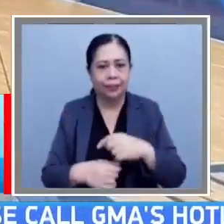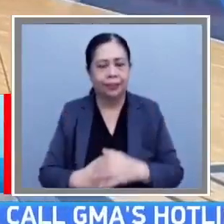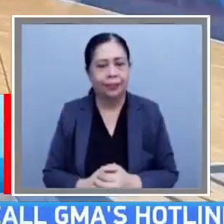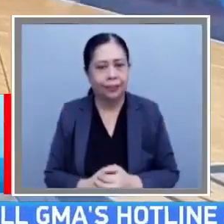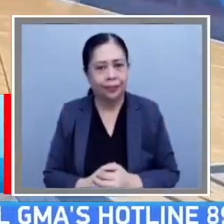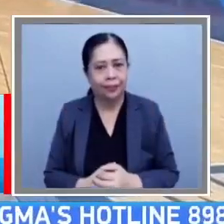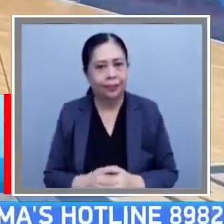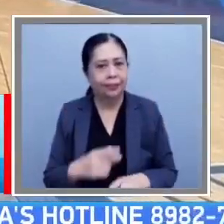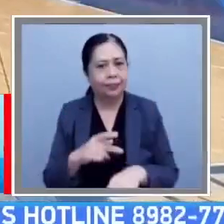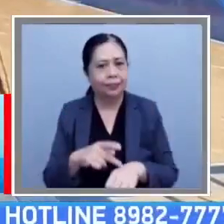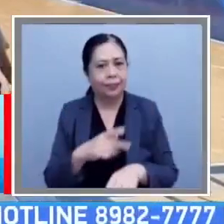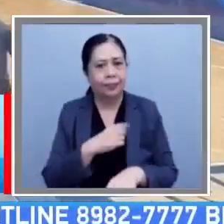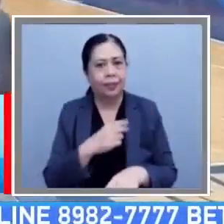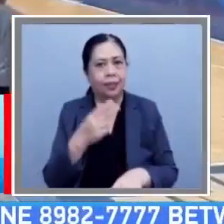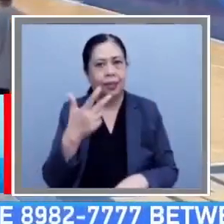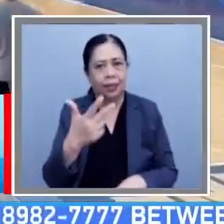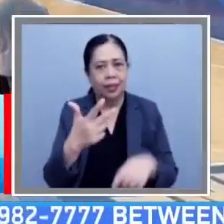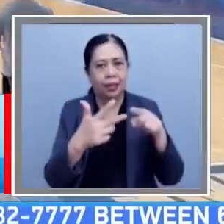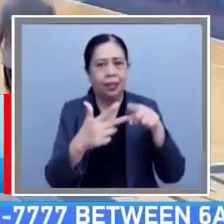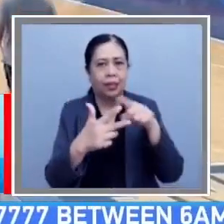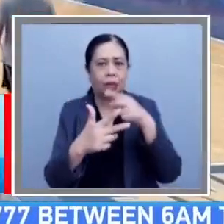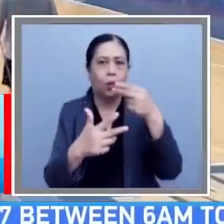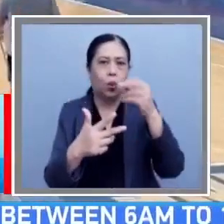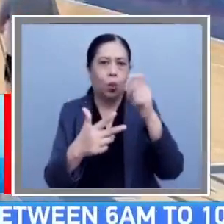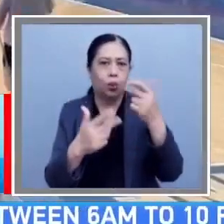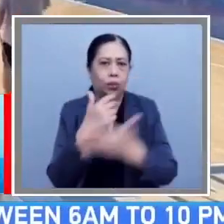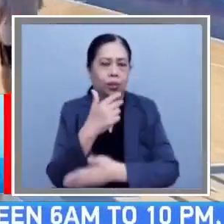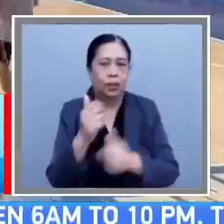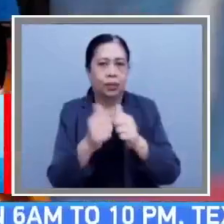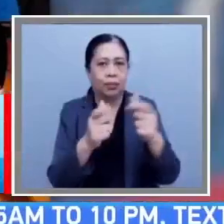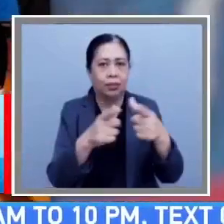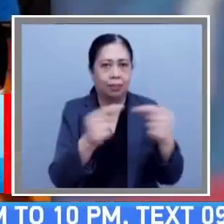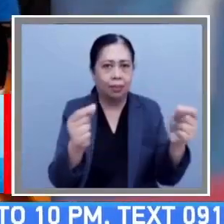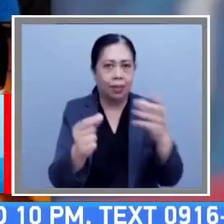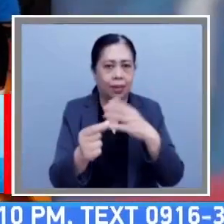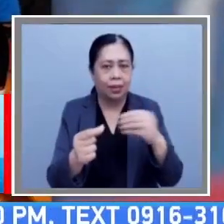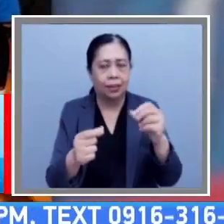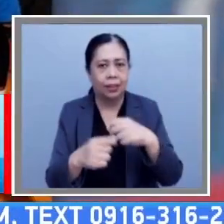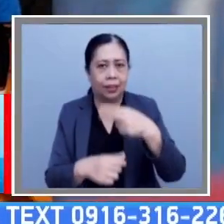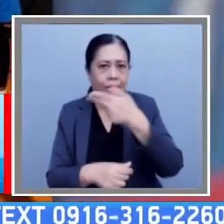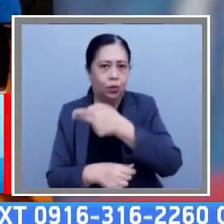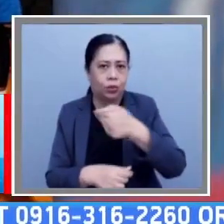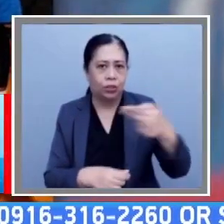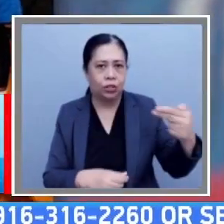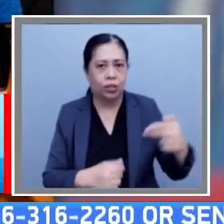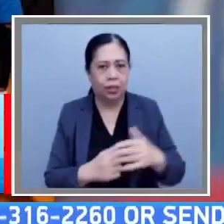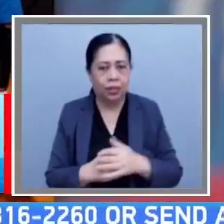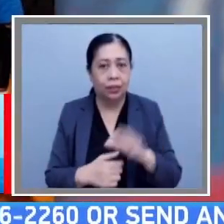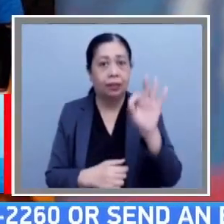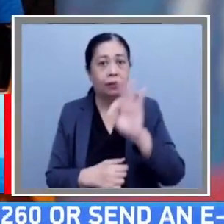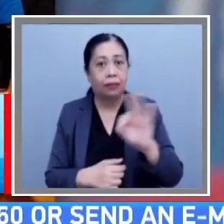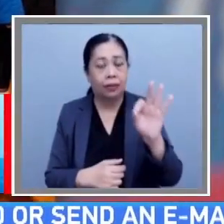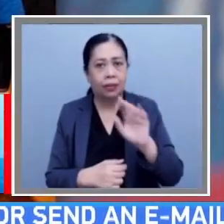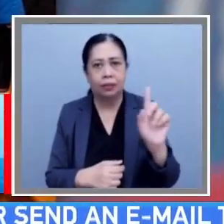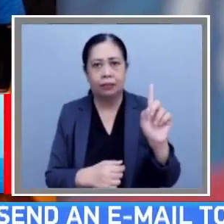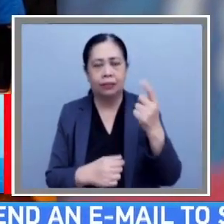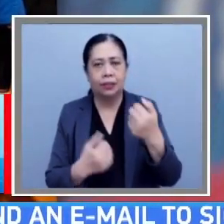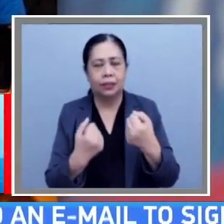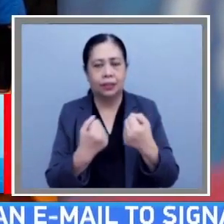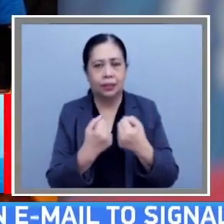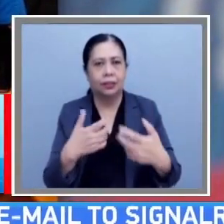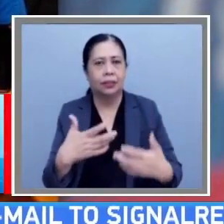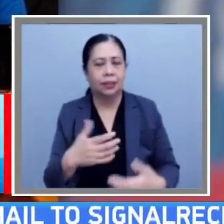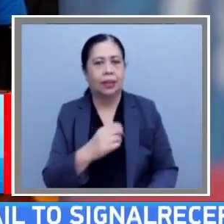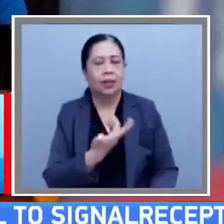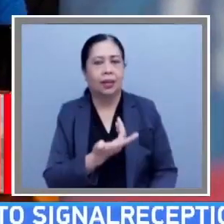sa tatlong host countries ng World Cup kasama ang Japan at ang Indonesia. Sa Biyernes na rin ang unang laban ng Gilas kontra Dominican